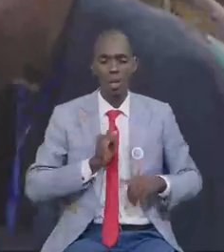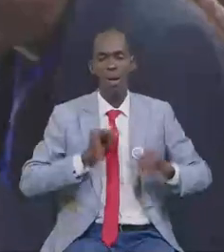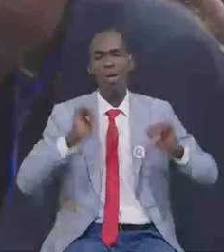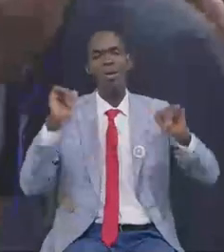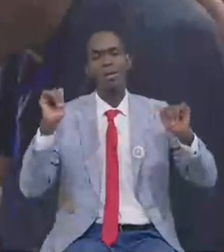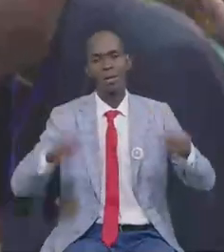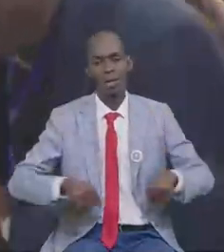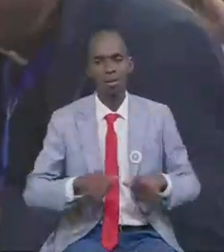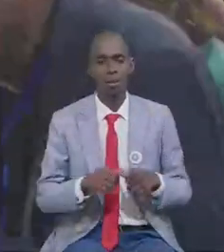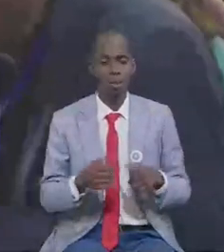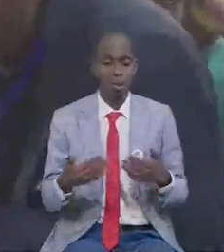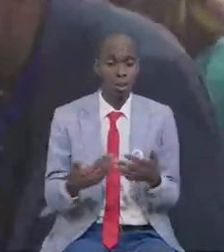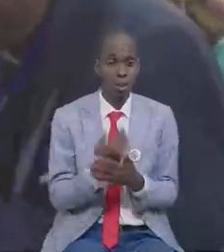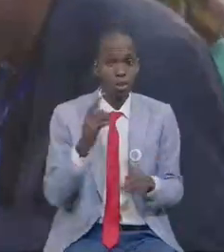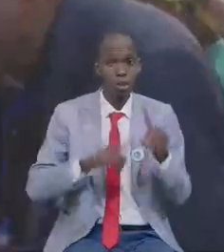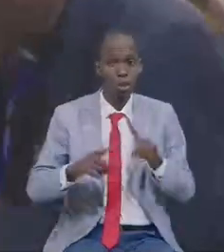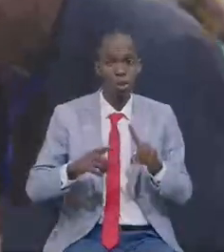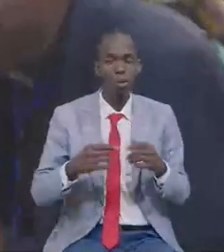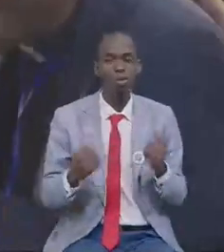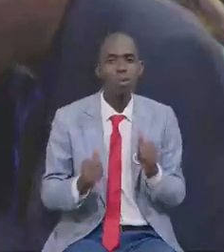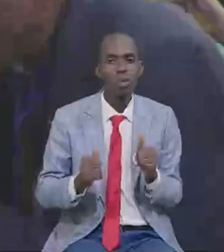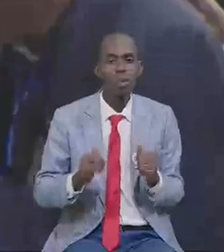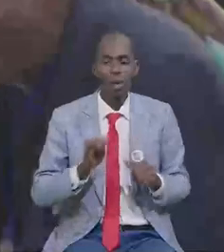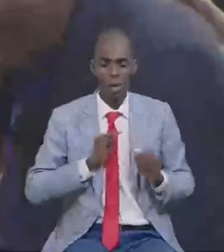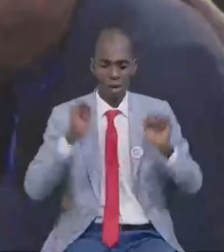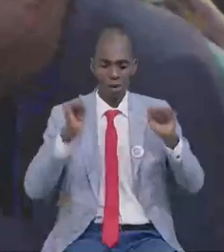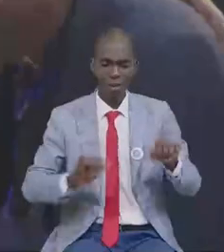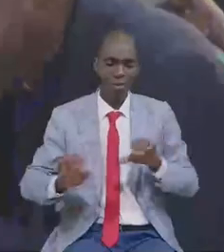De nouveaux chants. Je puis tout.